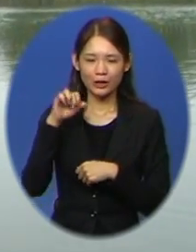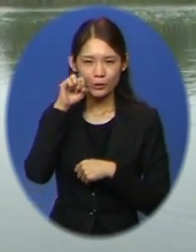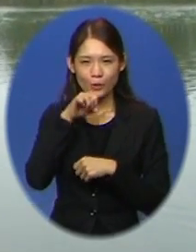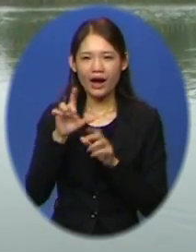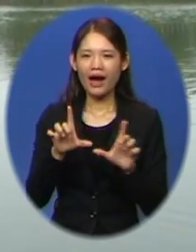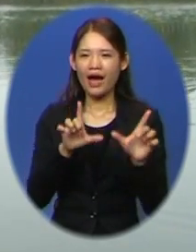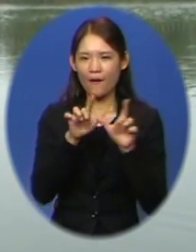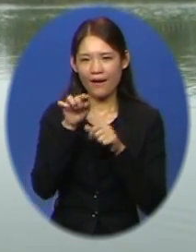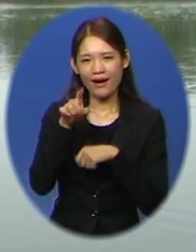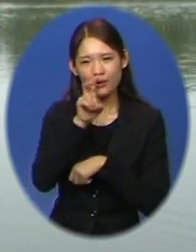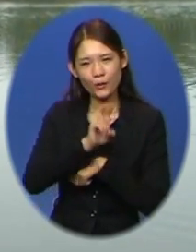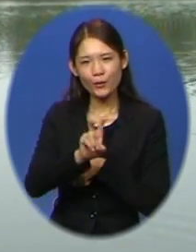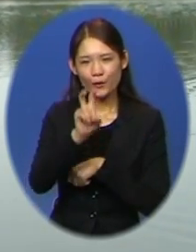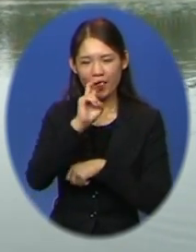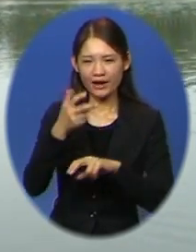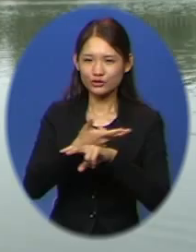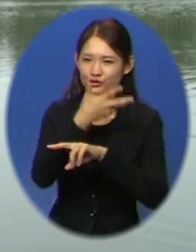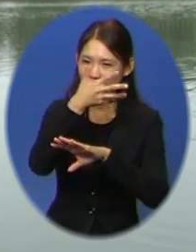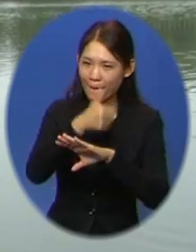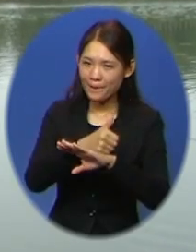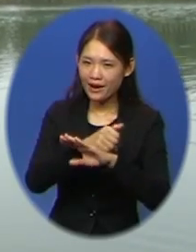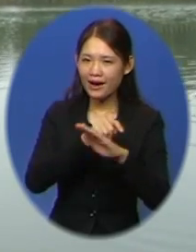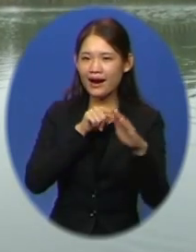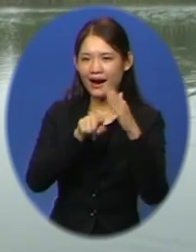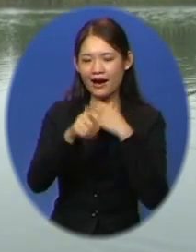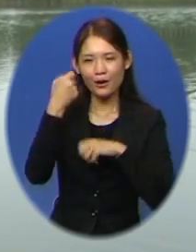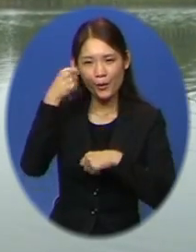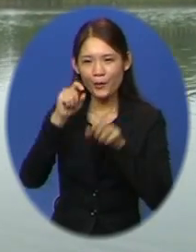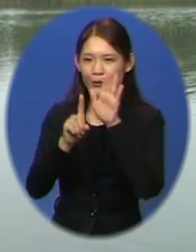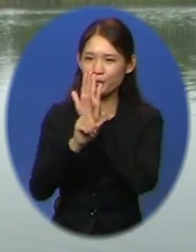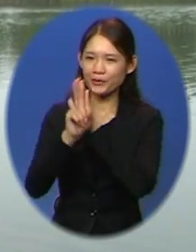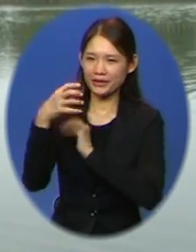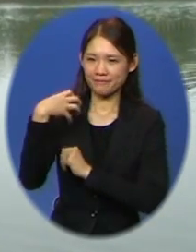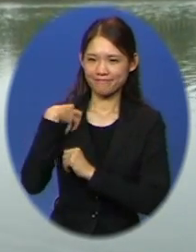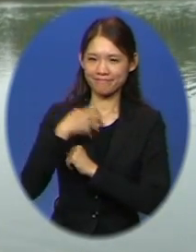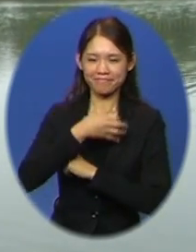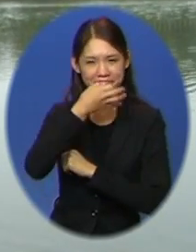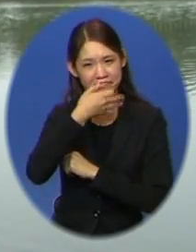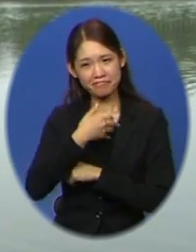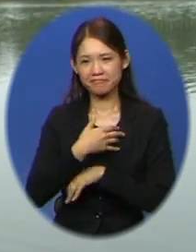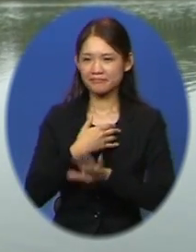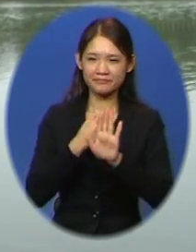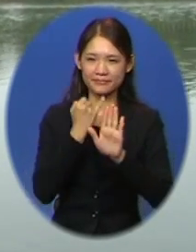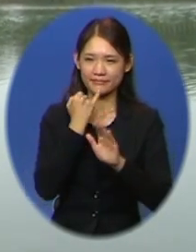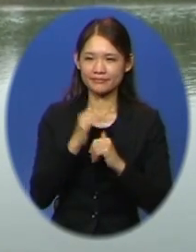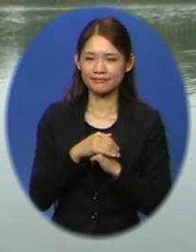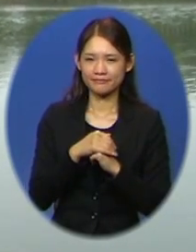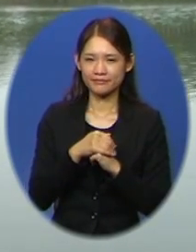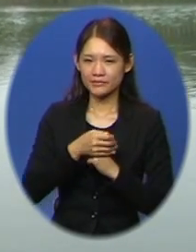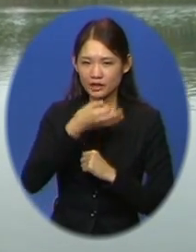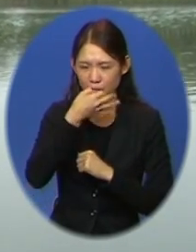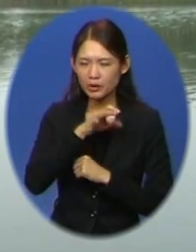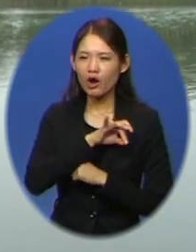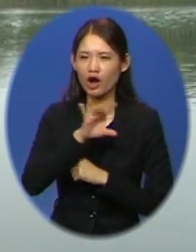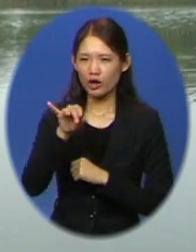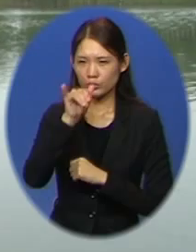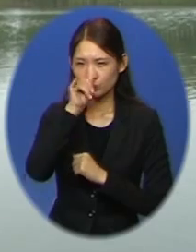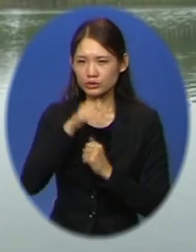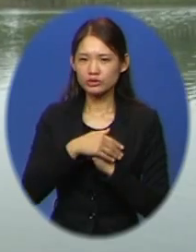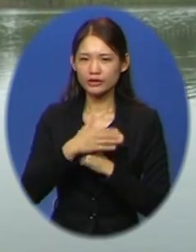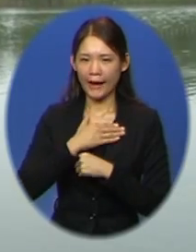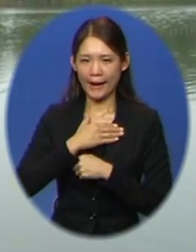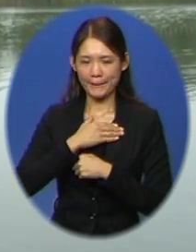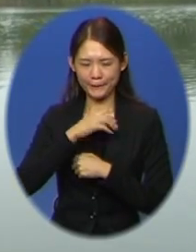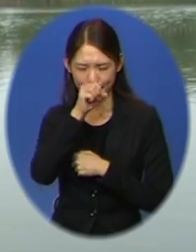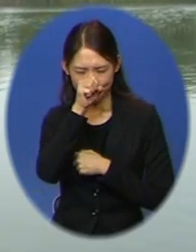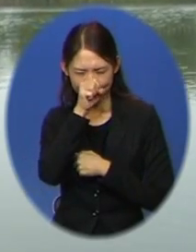이걸 하기 때문에 주말에 뭐 힘들거나 그러지는 않습니다. 단 조금 힘들 때도 있죠. 그렇지만 내가 좋아서 우리